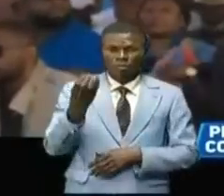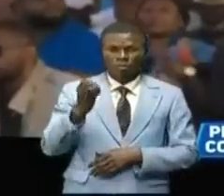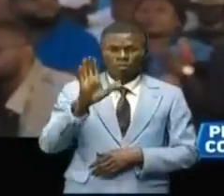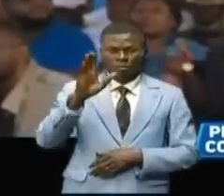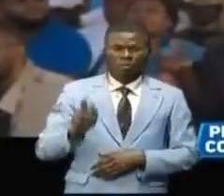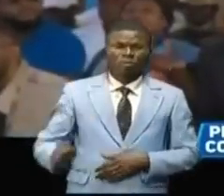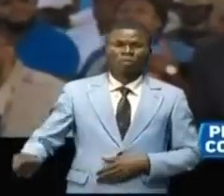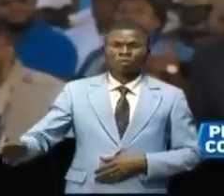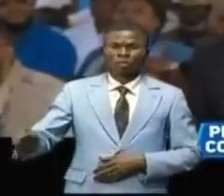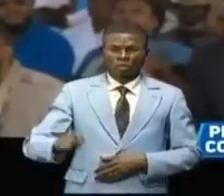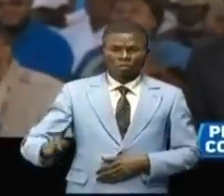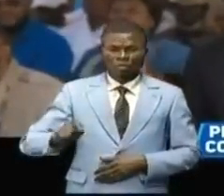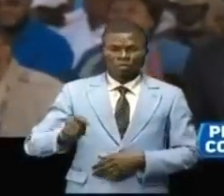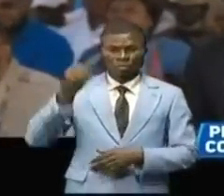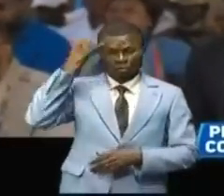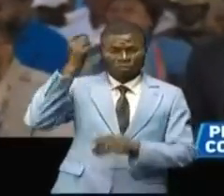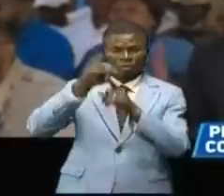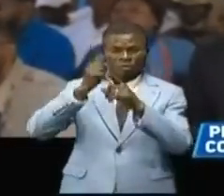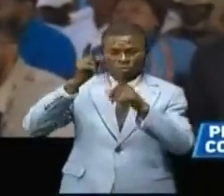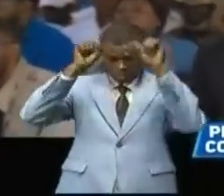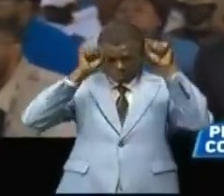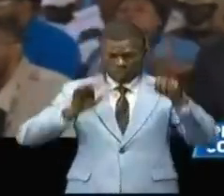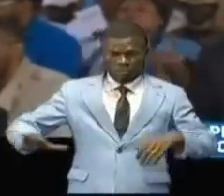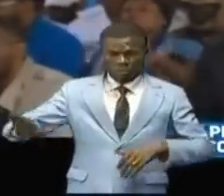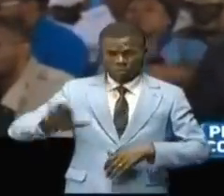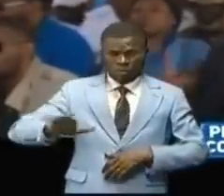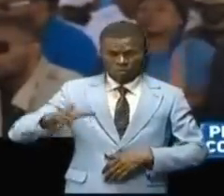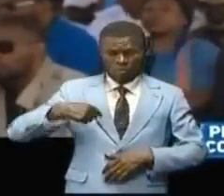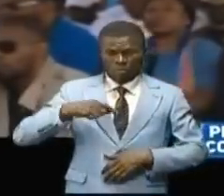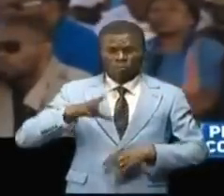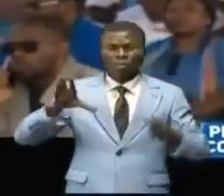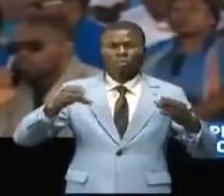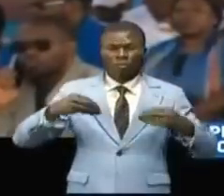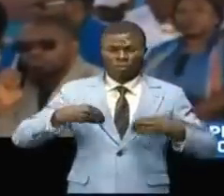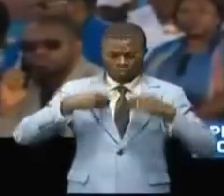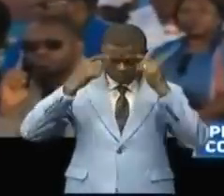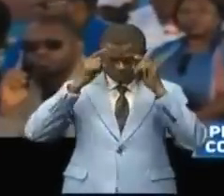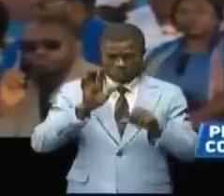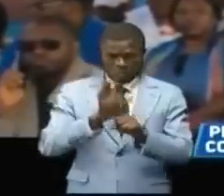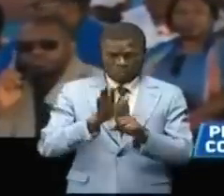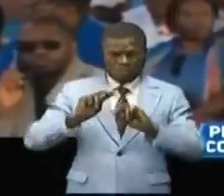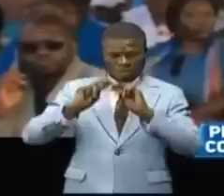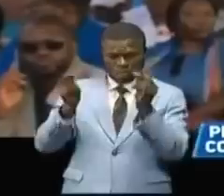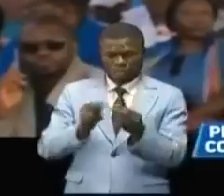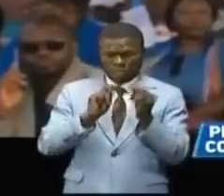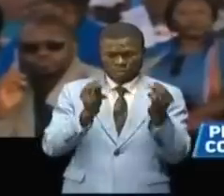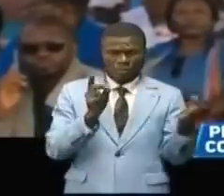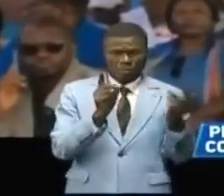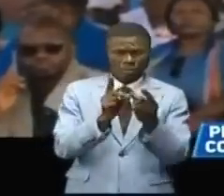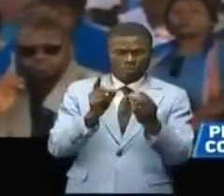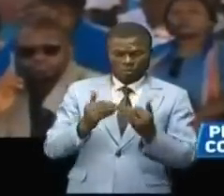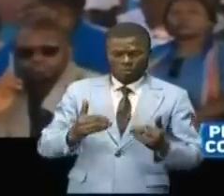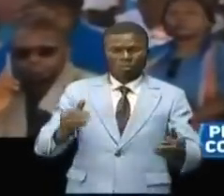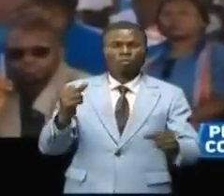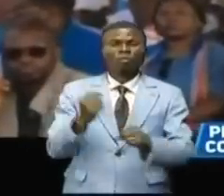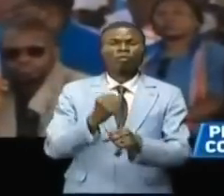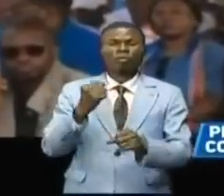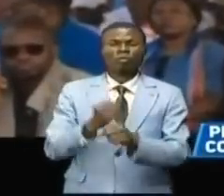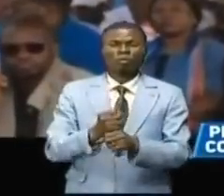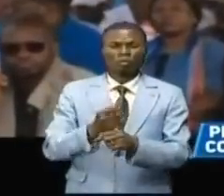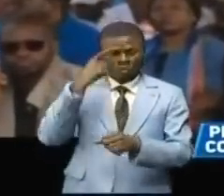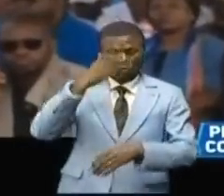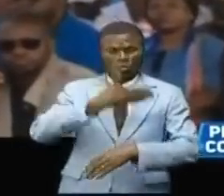145 territoires initié par le chef de l'État. Nous sommes convenus avec différentes structures de continuer les travaux pour